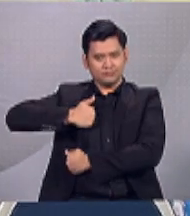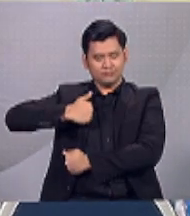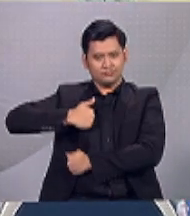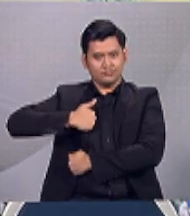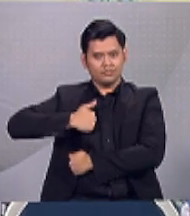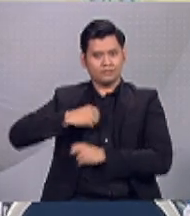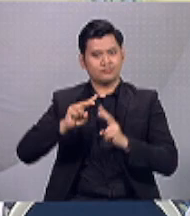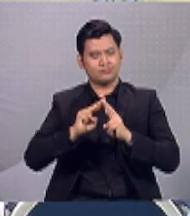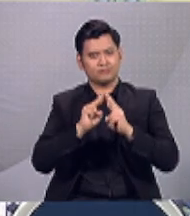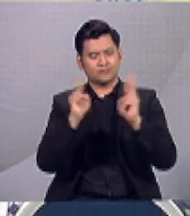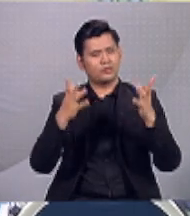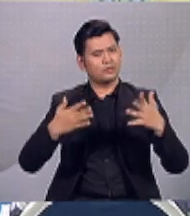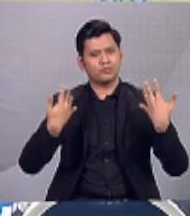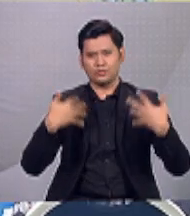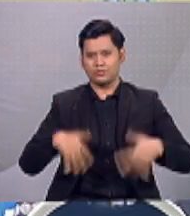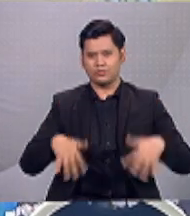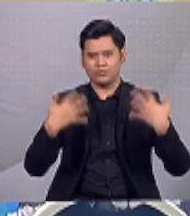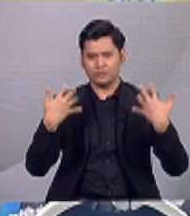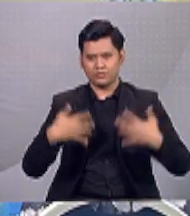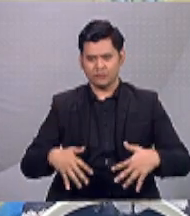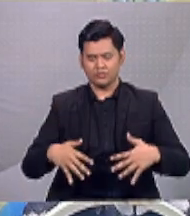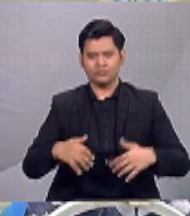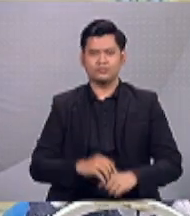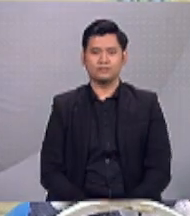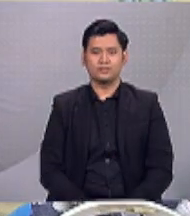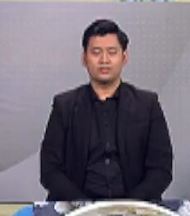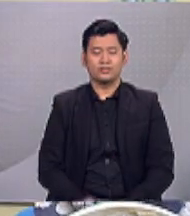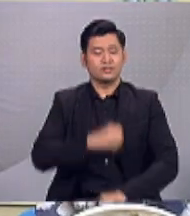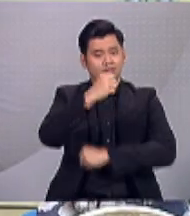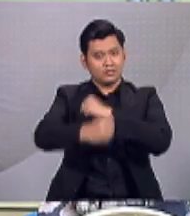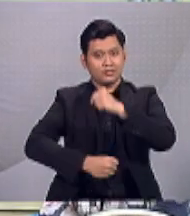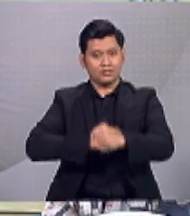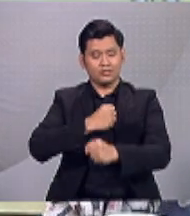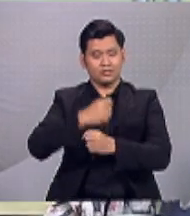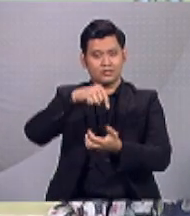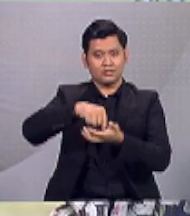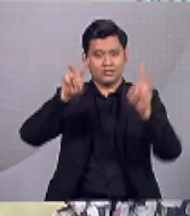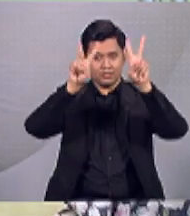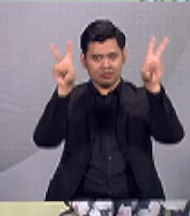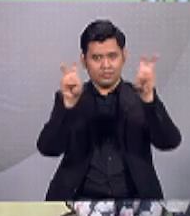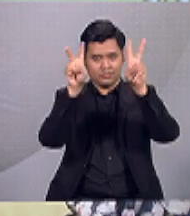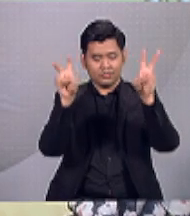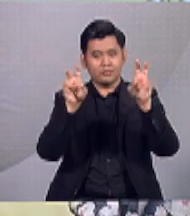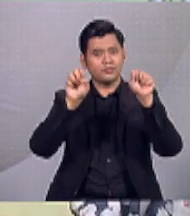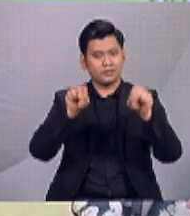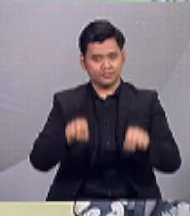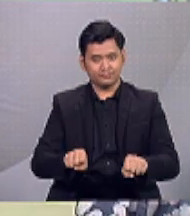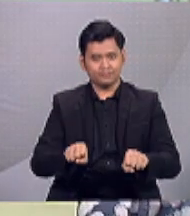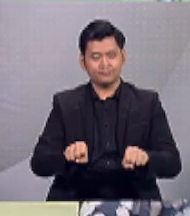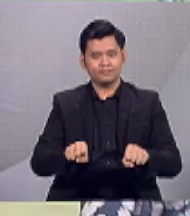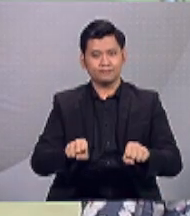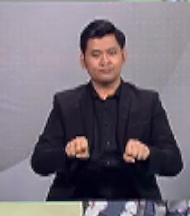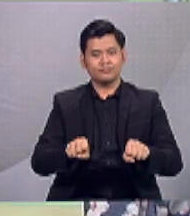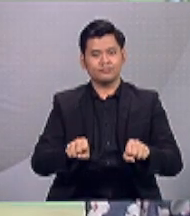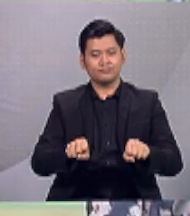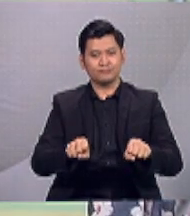disegani di rantau ini. Dengan tema ulang tahun TUDM, berupaya